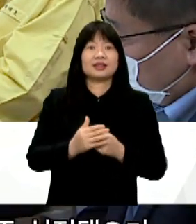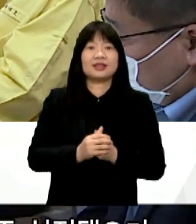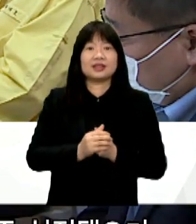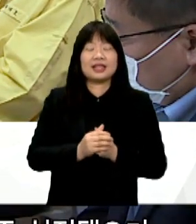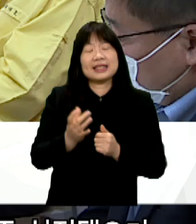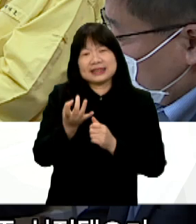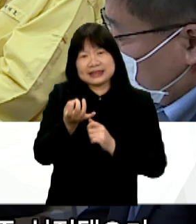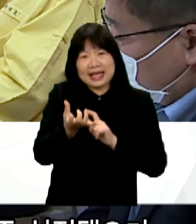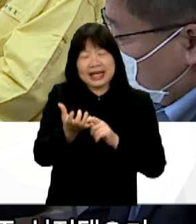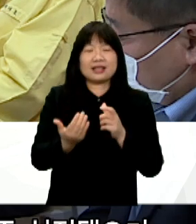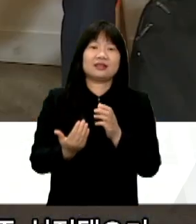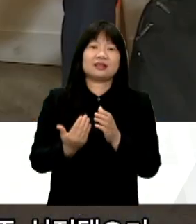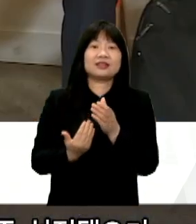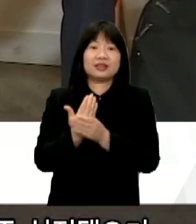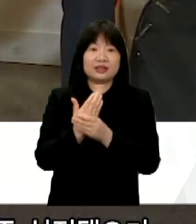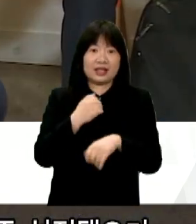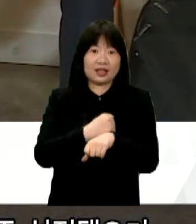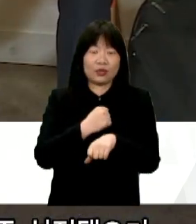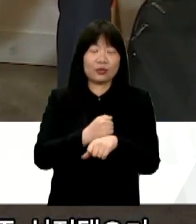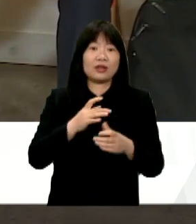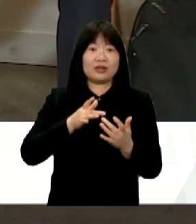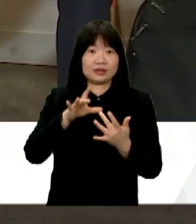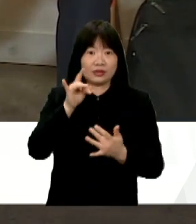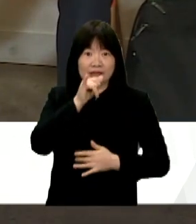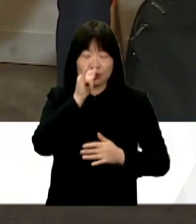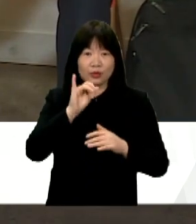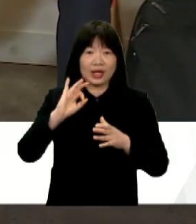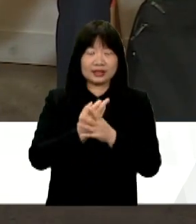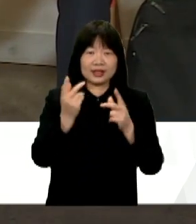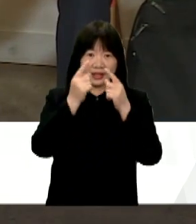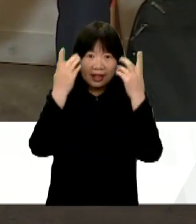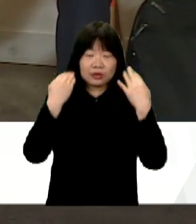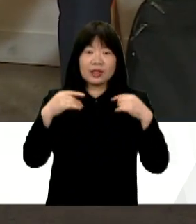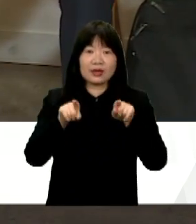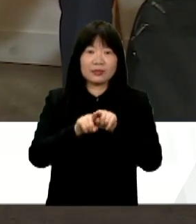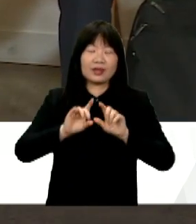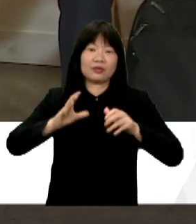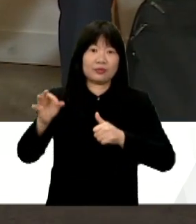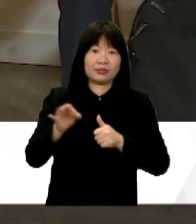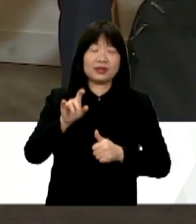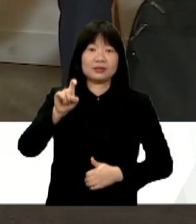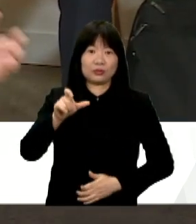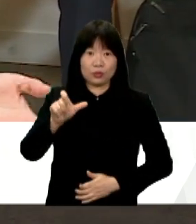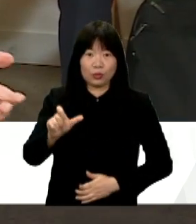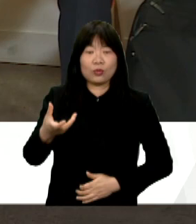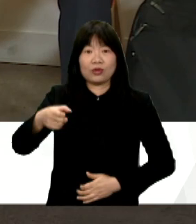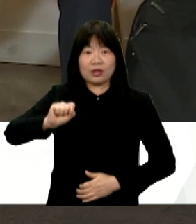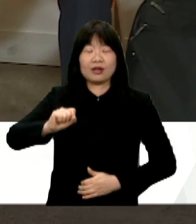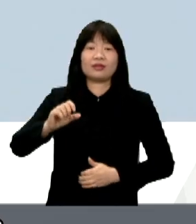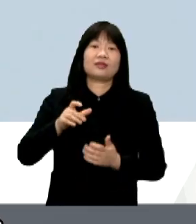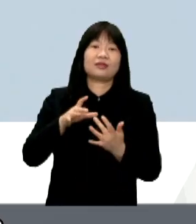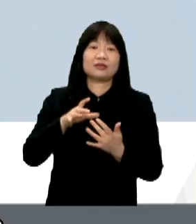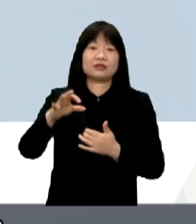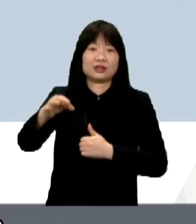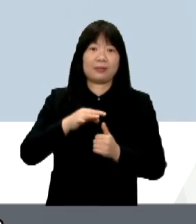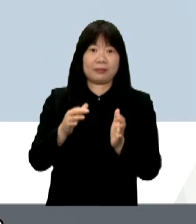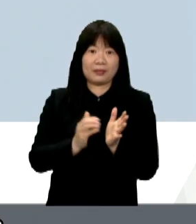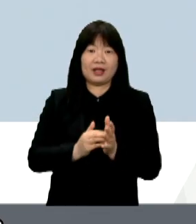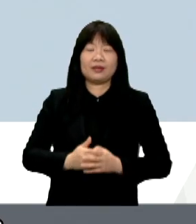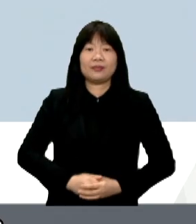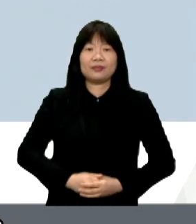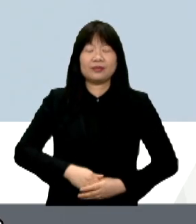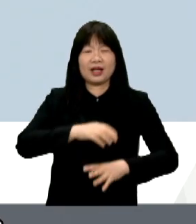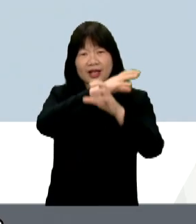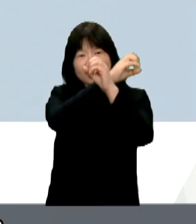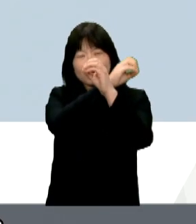싹을 틔우다라는 주제로 응모해 최종 선정됐으며 안양대학교와 함께 국비 15억 원을 지원받았습니다. 사업